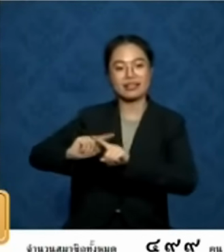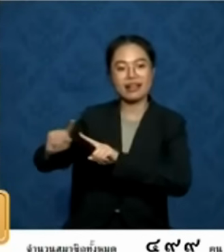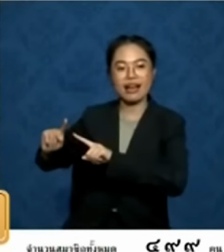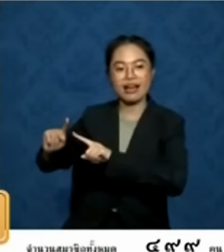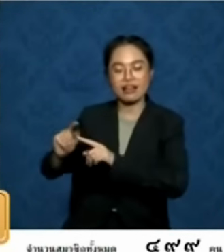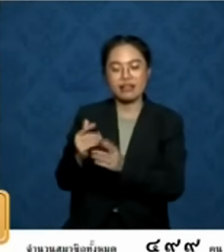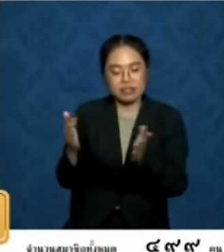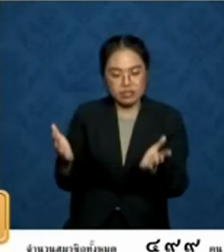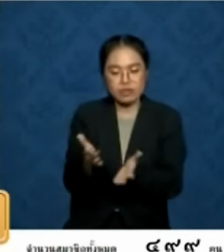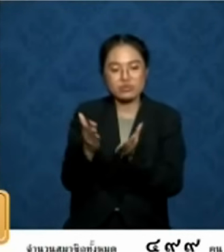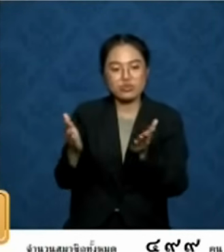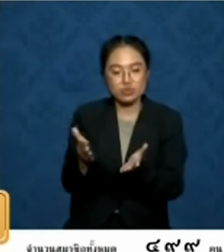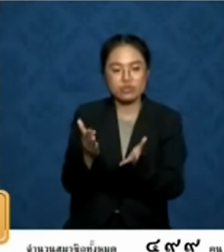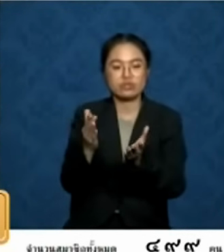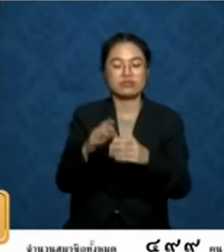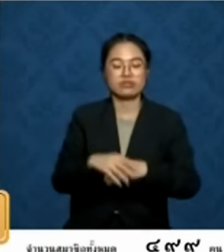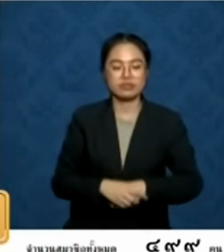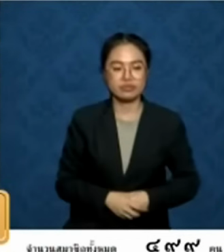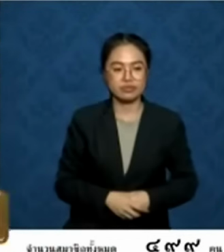3,628,800 คน